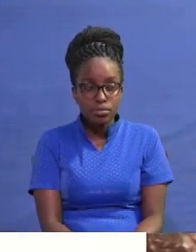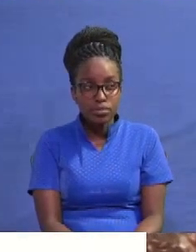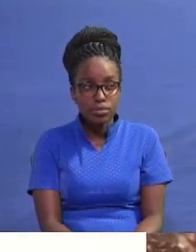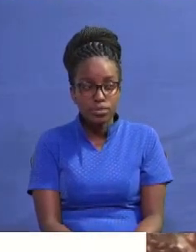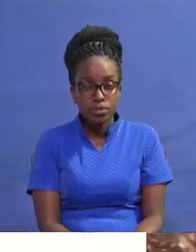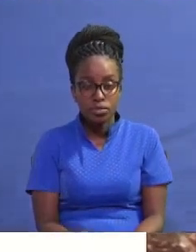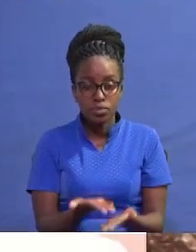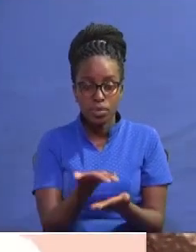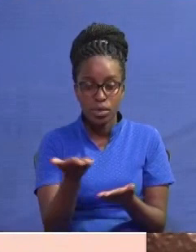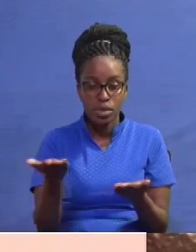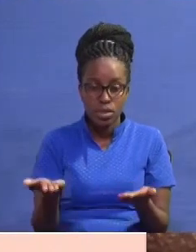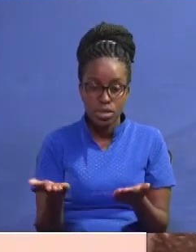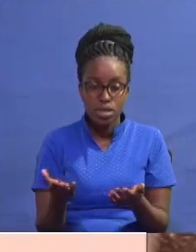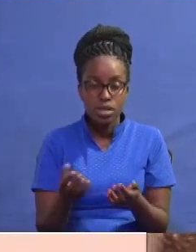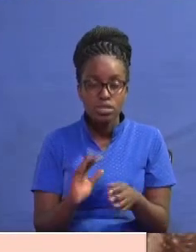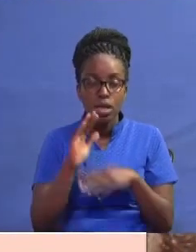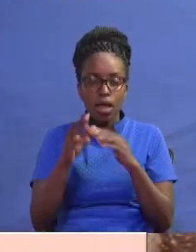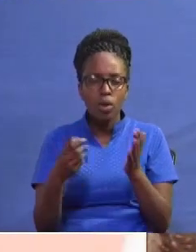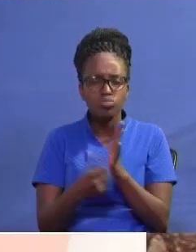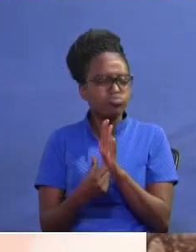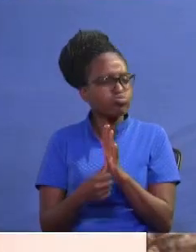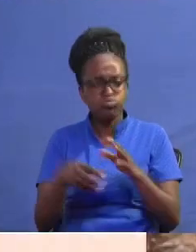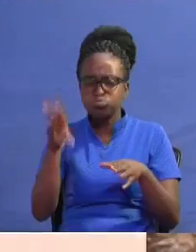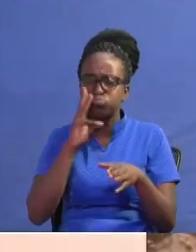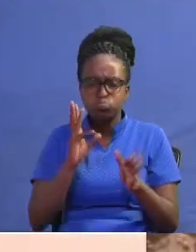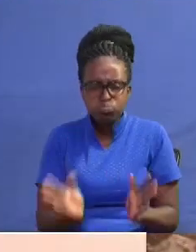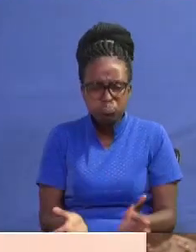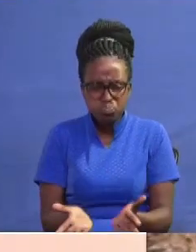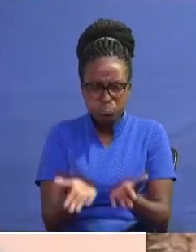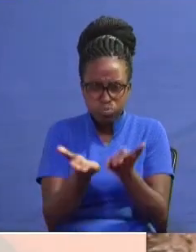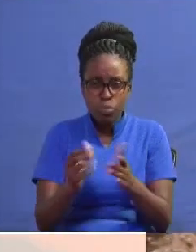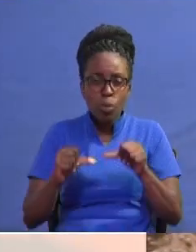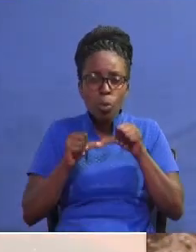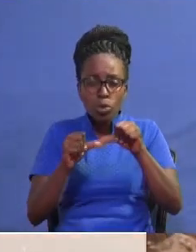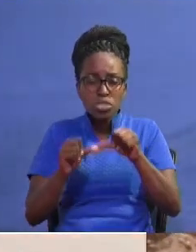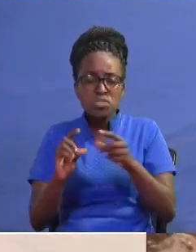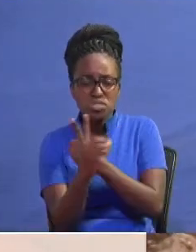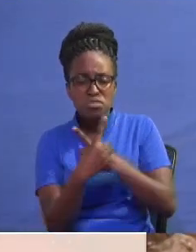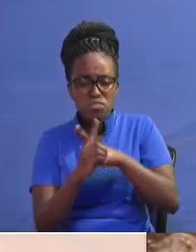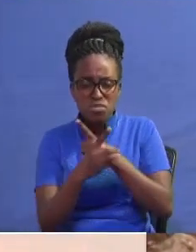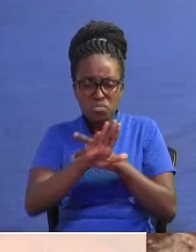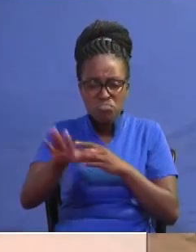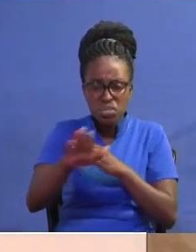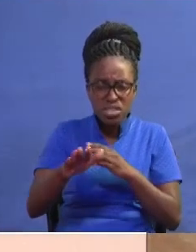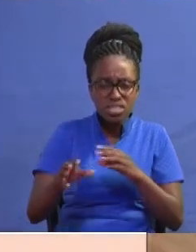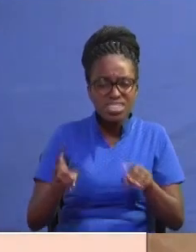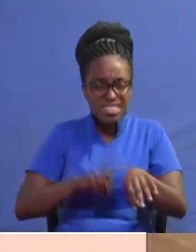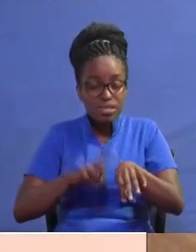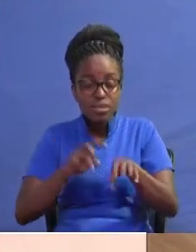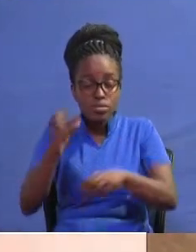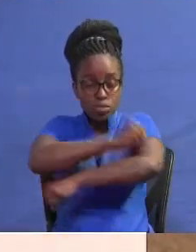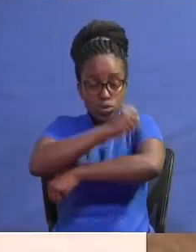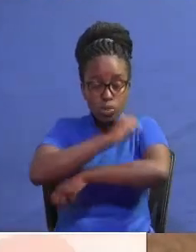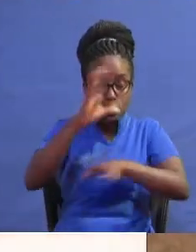Huku athari za mvua kubwa ilionyesha nchini zikiendelea kushuhudiwa katika maeneo mbalimbali, shule ya wasichana ya Ruiru haikubaki nyuma,